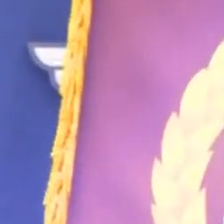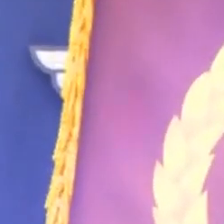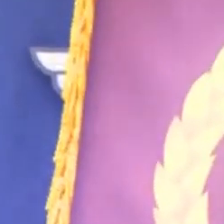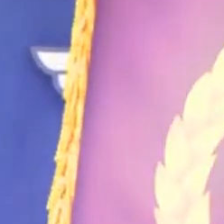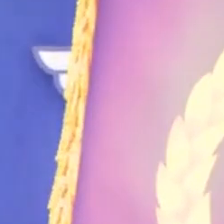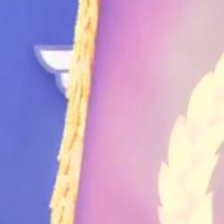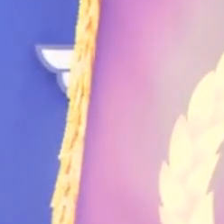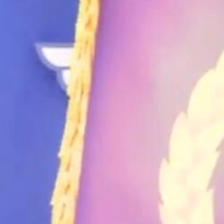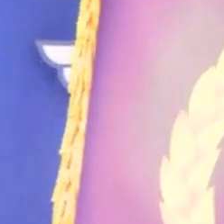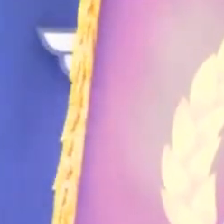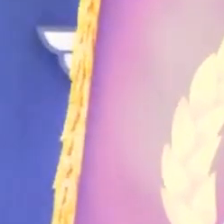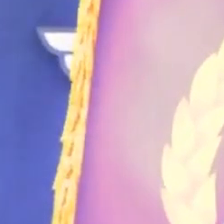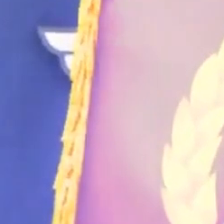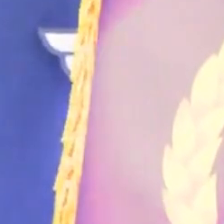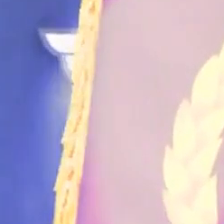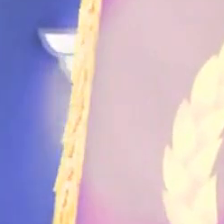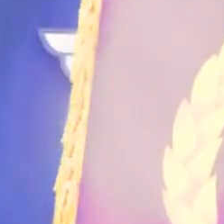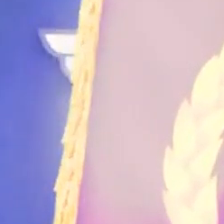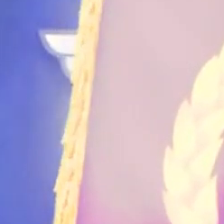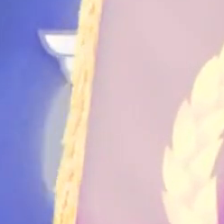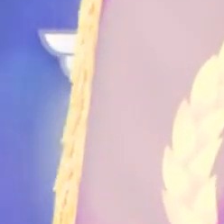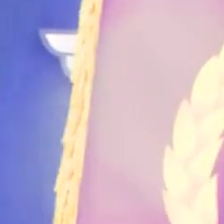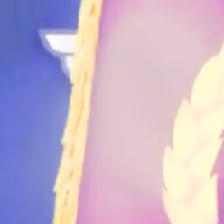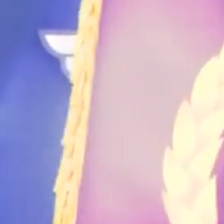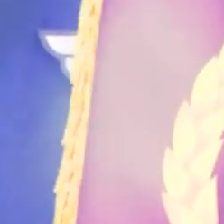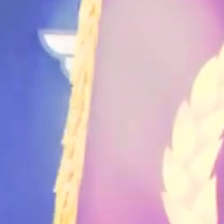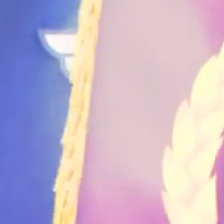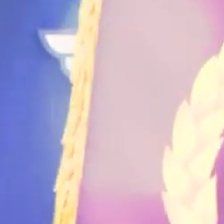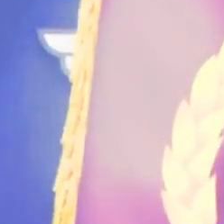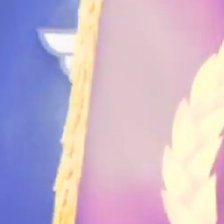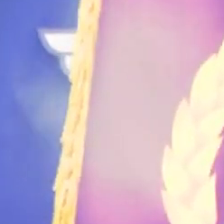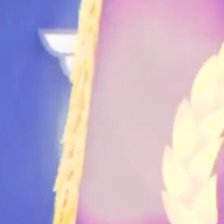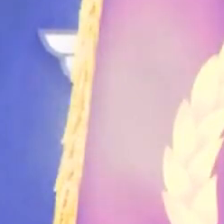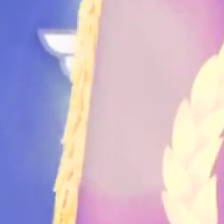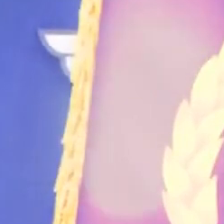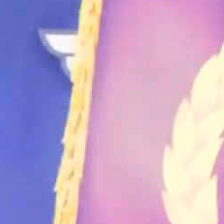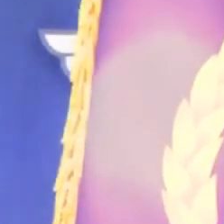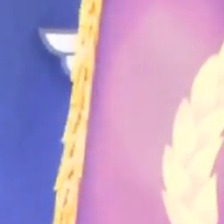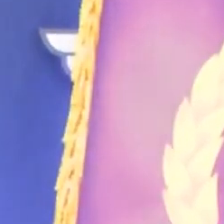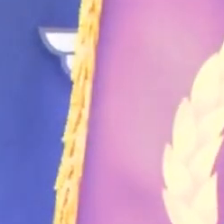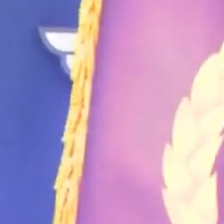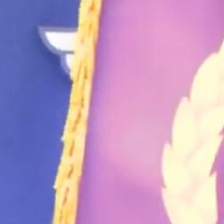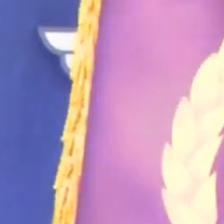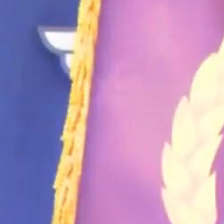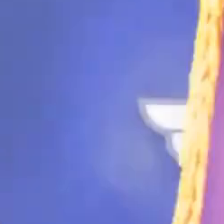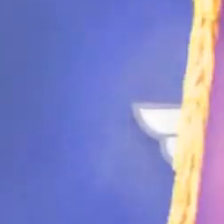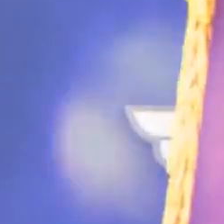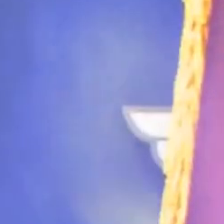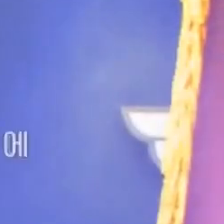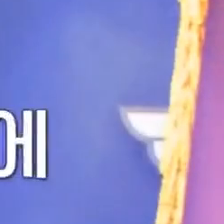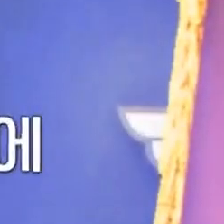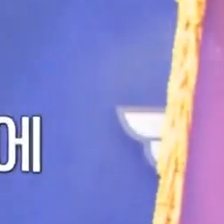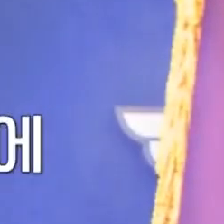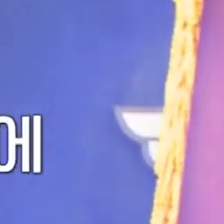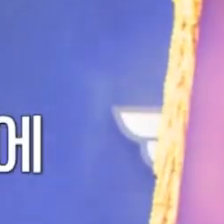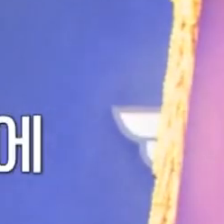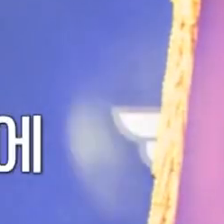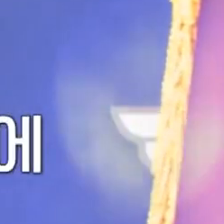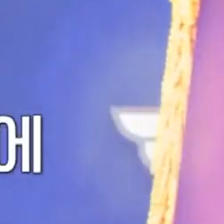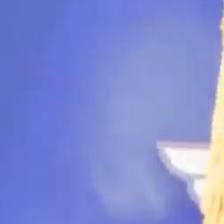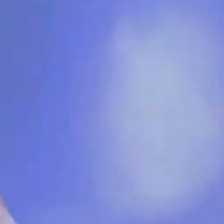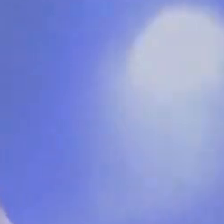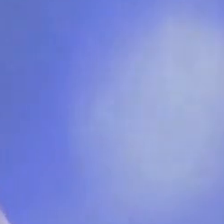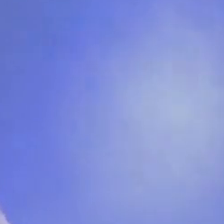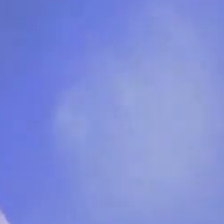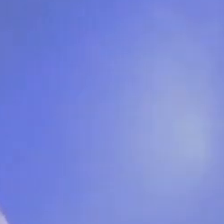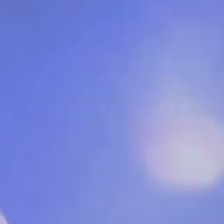어제 적 무인기 5대가 대한민국 영공을 침범하였고 우리 군은 이를 탐지 추적하였으나 격추시키지 못하였다는